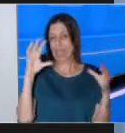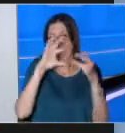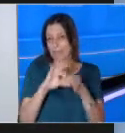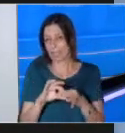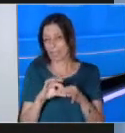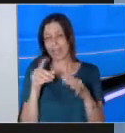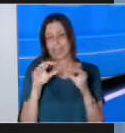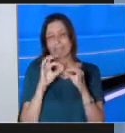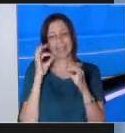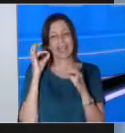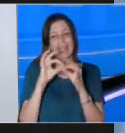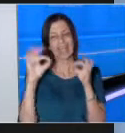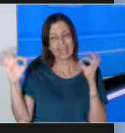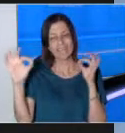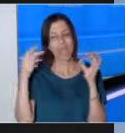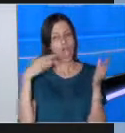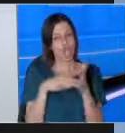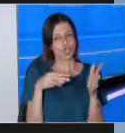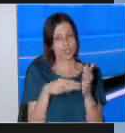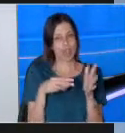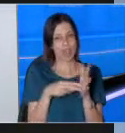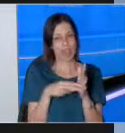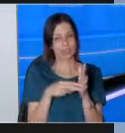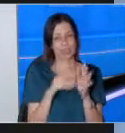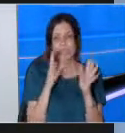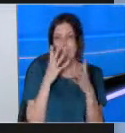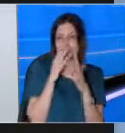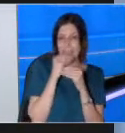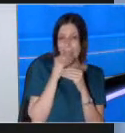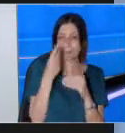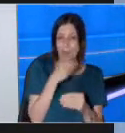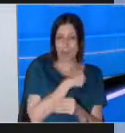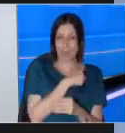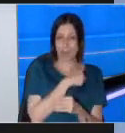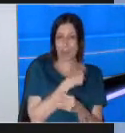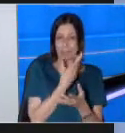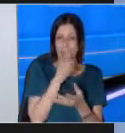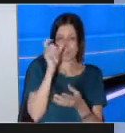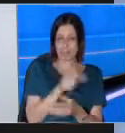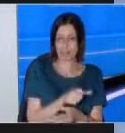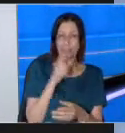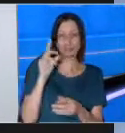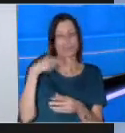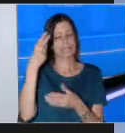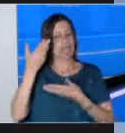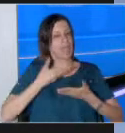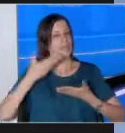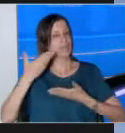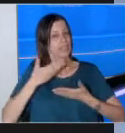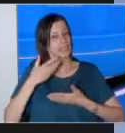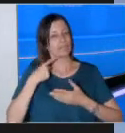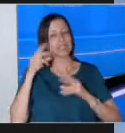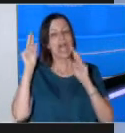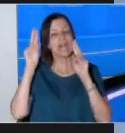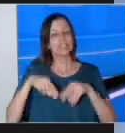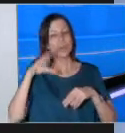את קווי החשמל האלה, כי אם מדברים על הומניות, אז שזה יהיה הדדי, ושישיבו